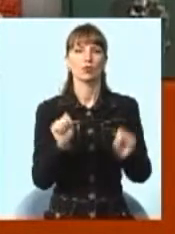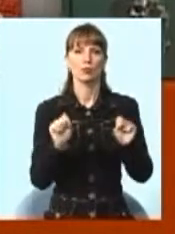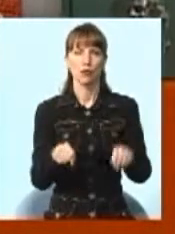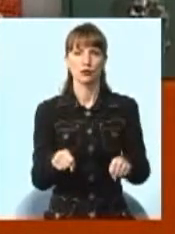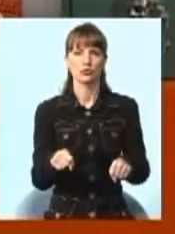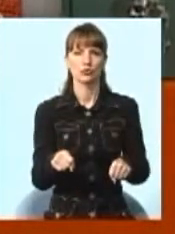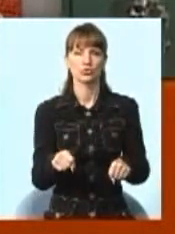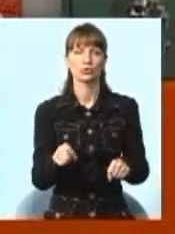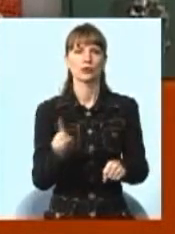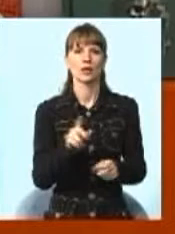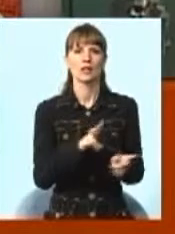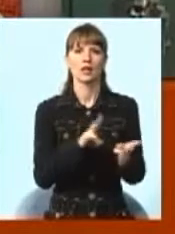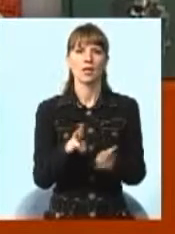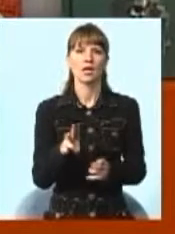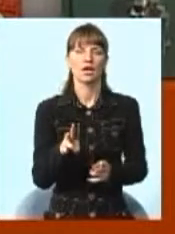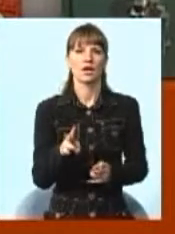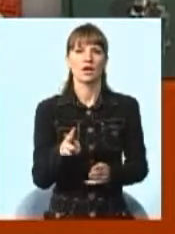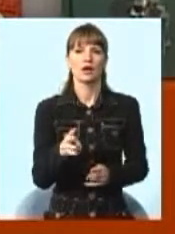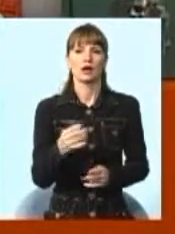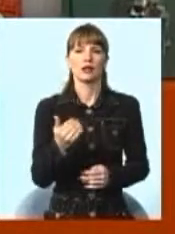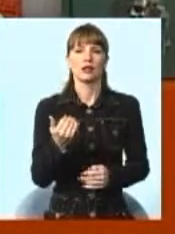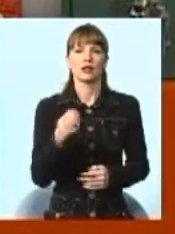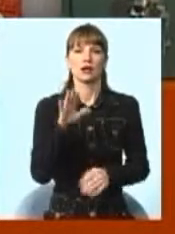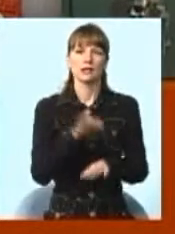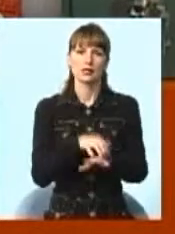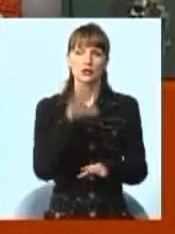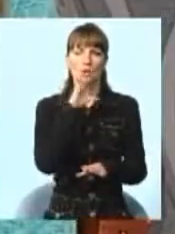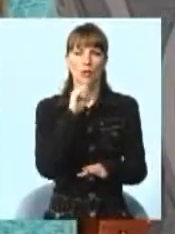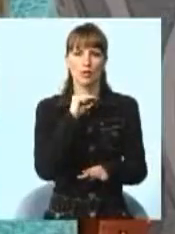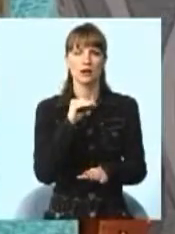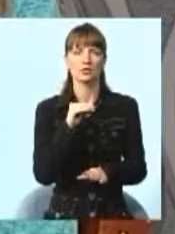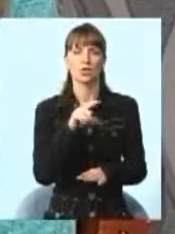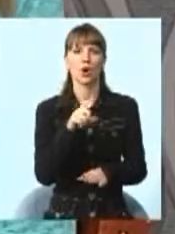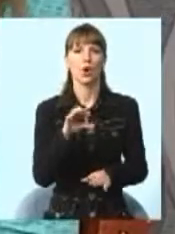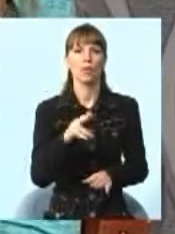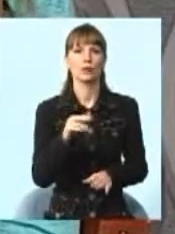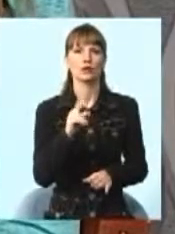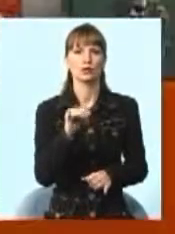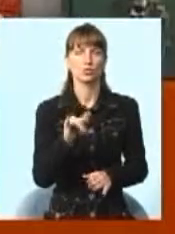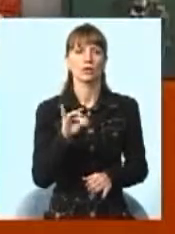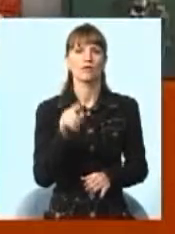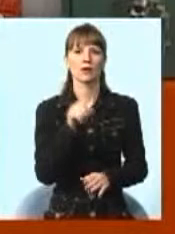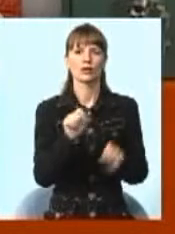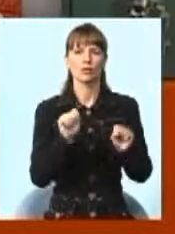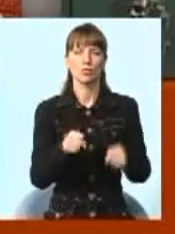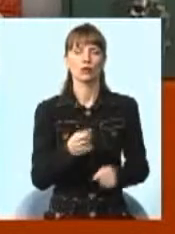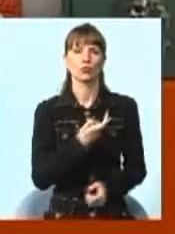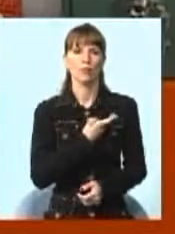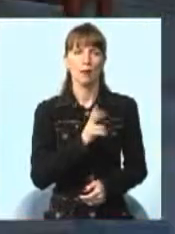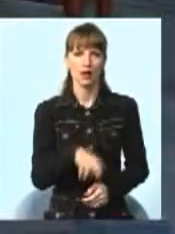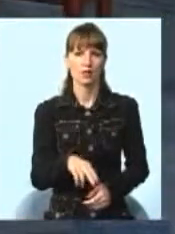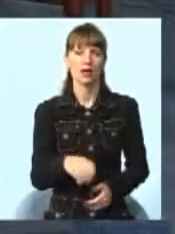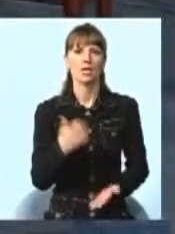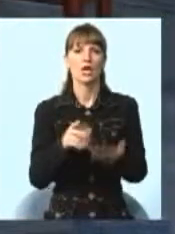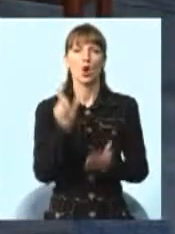можуть нашкодити твоїй кішці, собачці, хом'ячку. Так. І вони навіть можуть вмерти. На жаль. Якщо